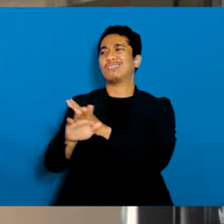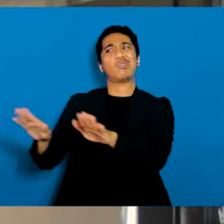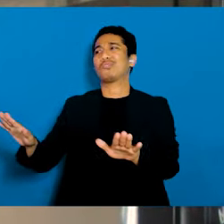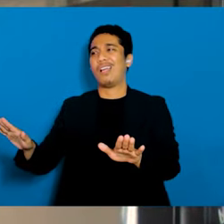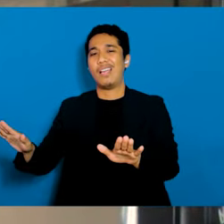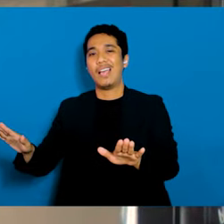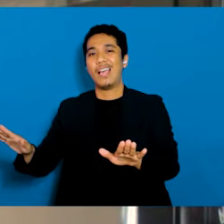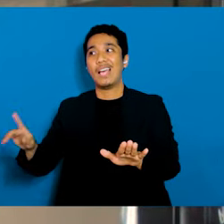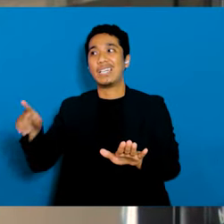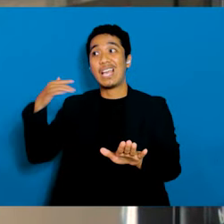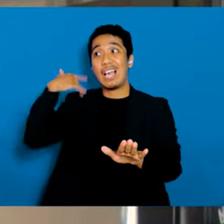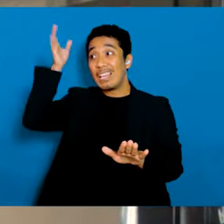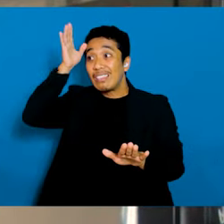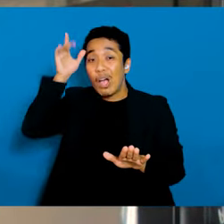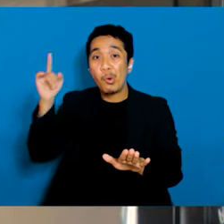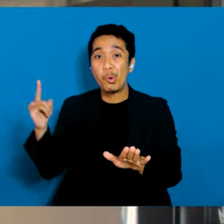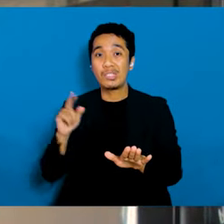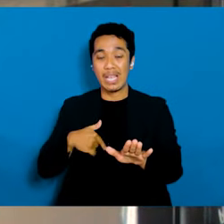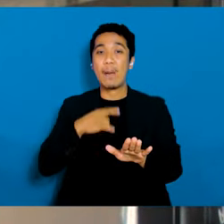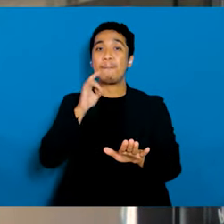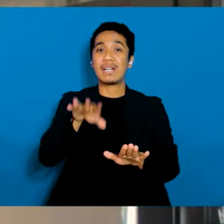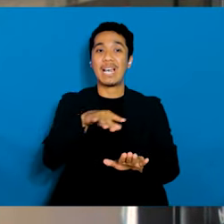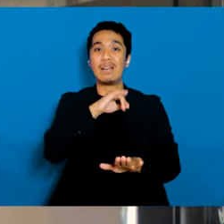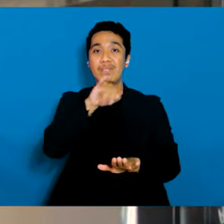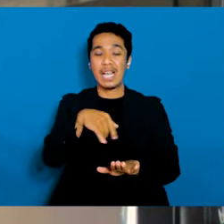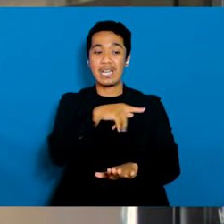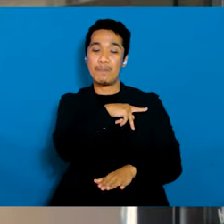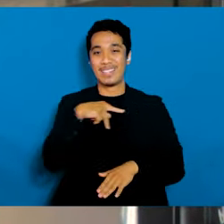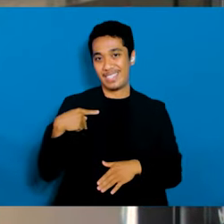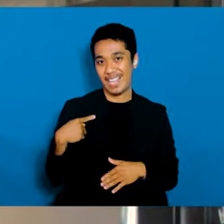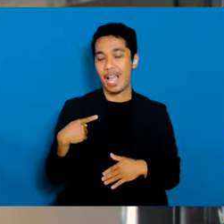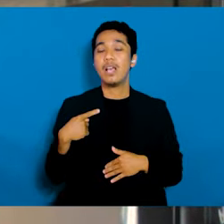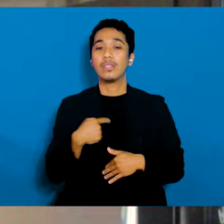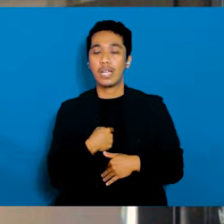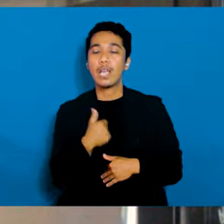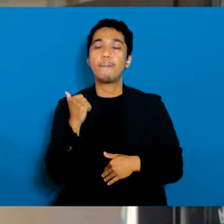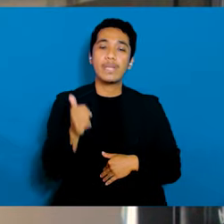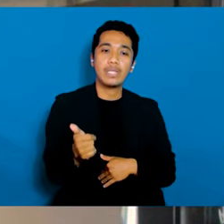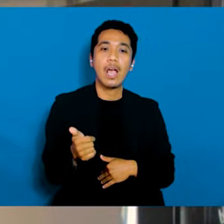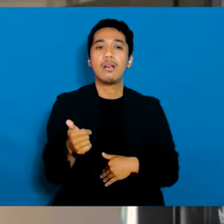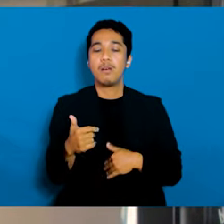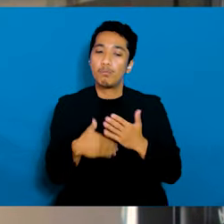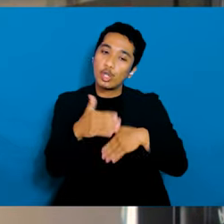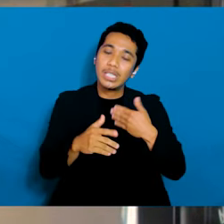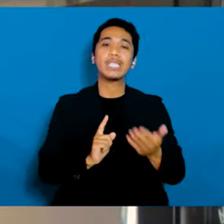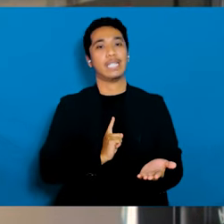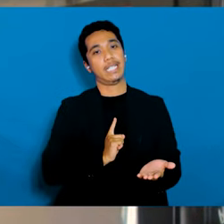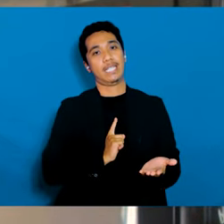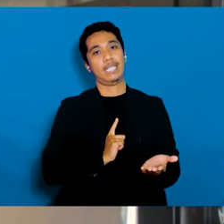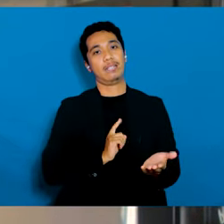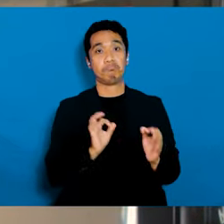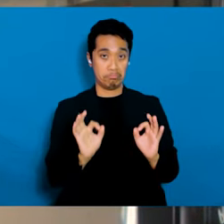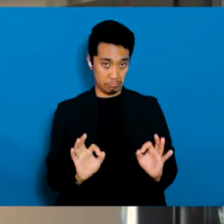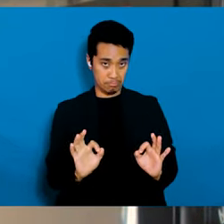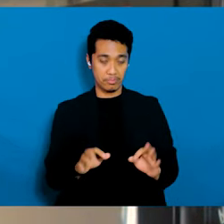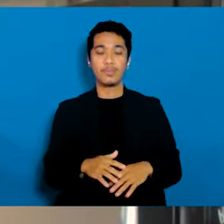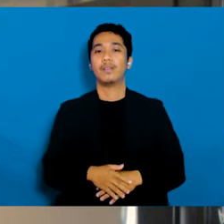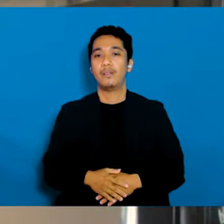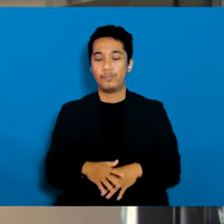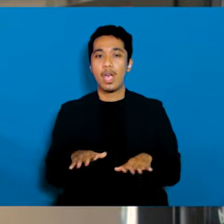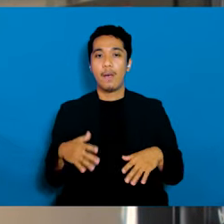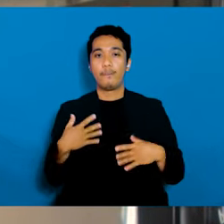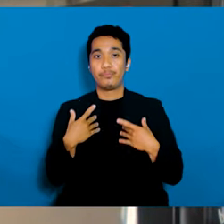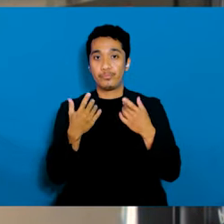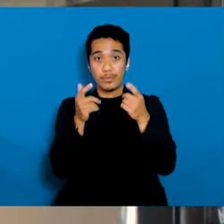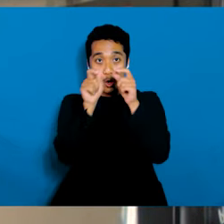Saya nggak, dia nggak tahu kalau saya pernah menjadi penyelenggara pemilu waktu itu. Jadi saya bisa menggunakan hak pilih saya sendiri. Terus ketika mau